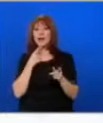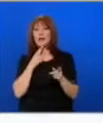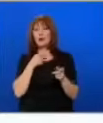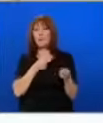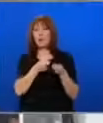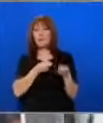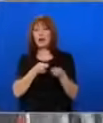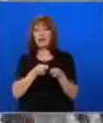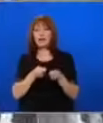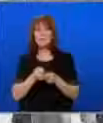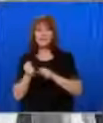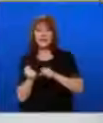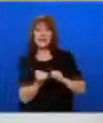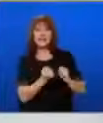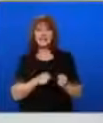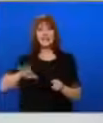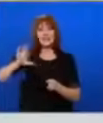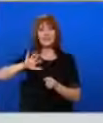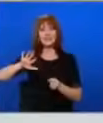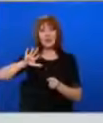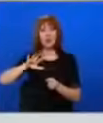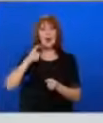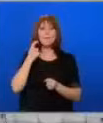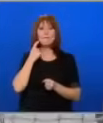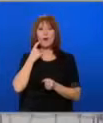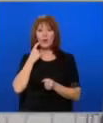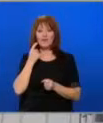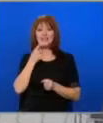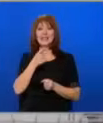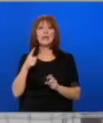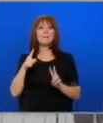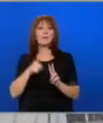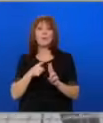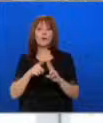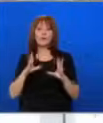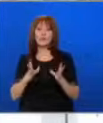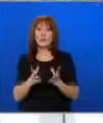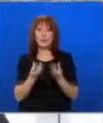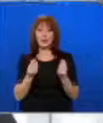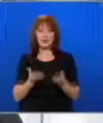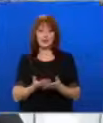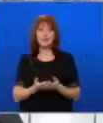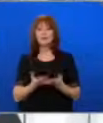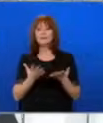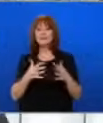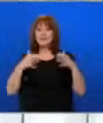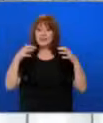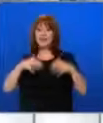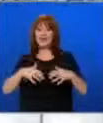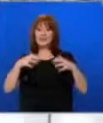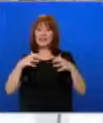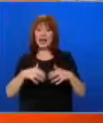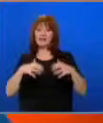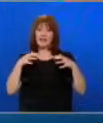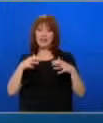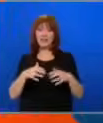Ски сезонът в Боровец и Пампорово започна с обилен сняг и въодушевени скиори. Дано навали още, да стане хубав